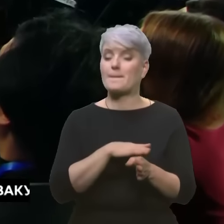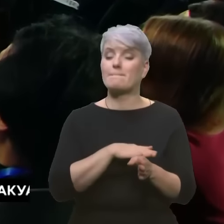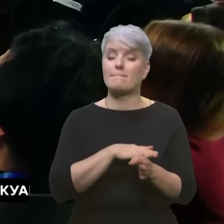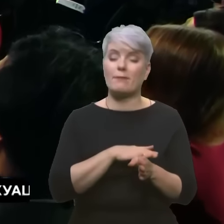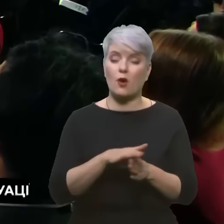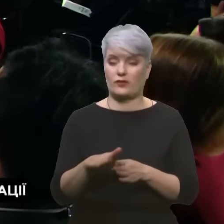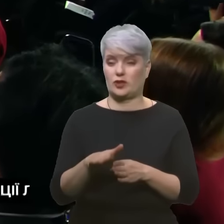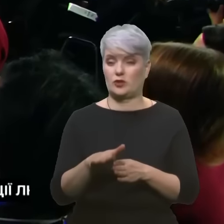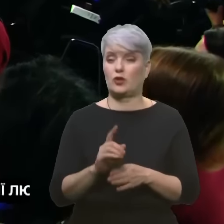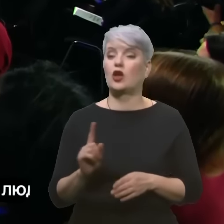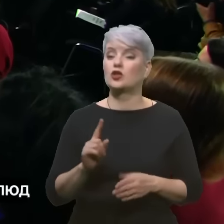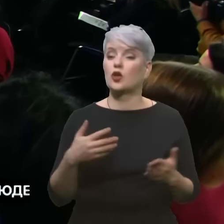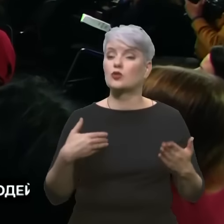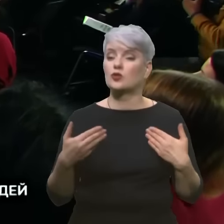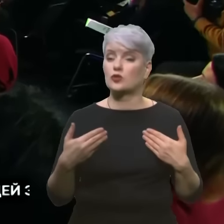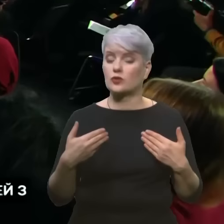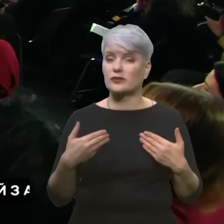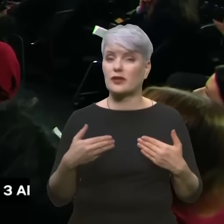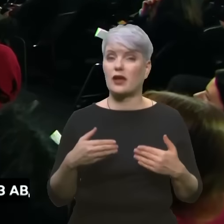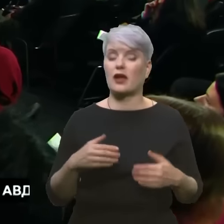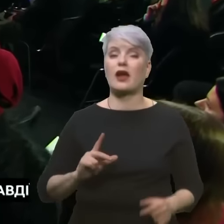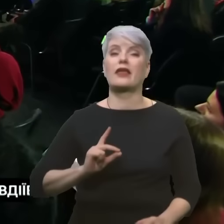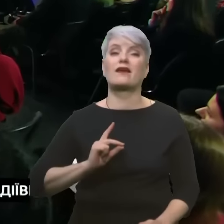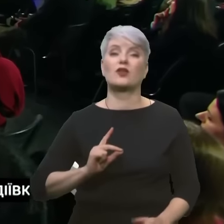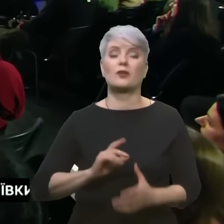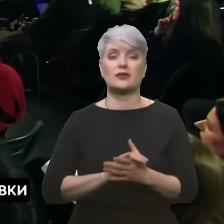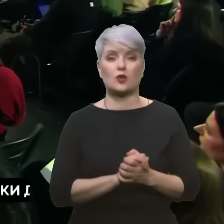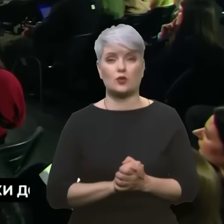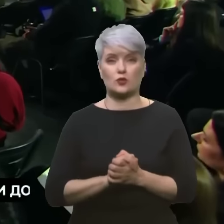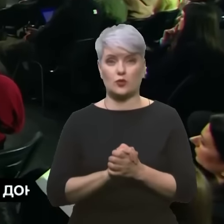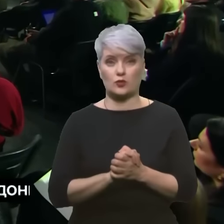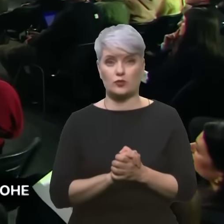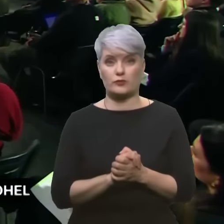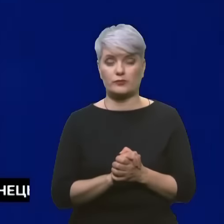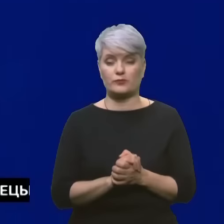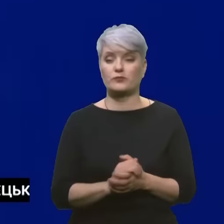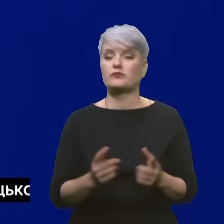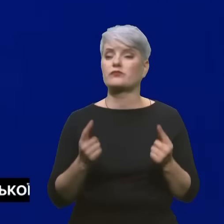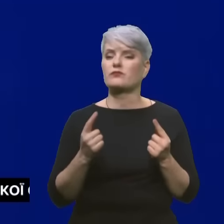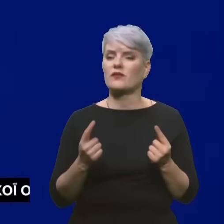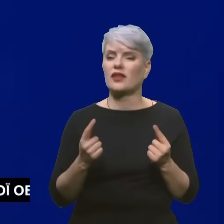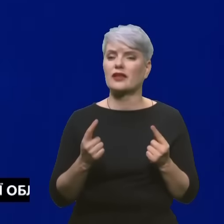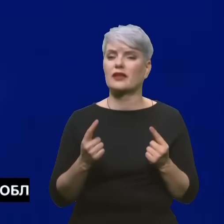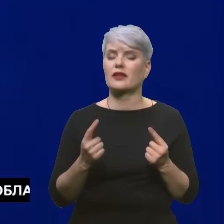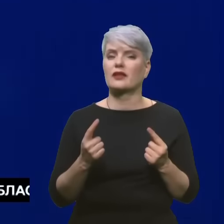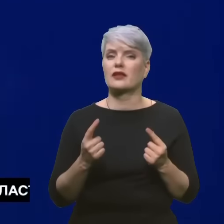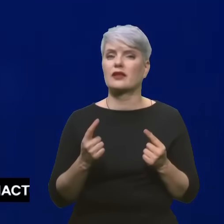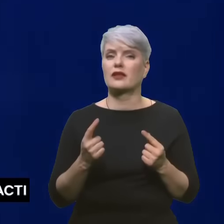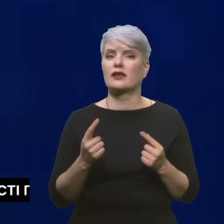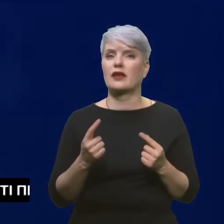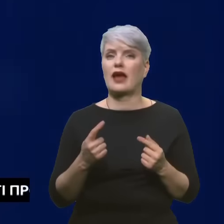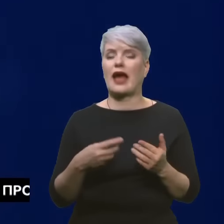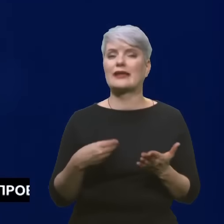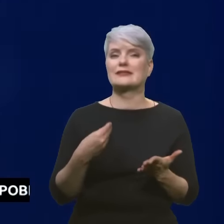Повністю. Що стосується Європейського Союзу, ну, великі ставки були. Грали